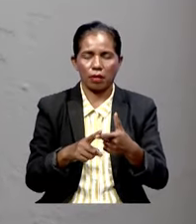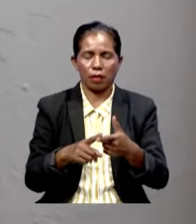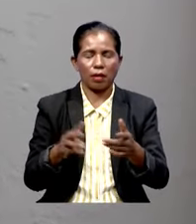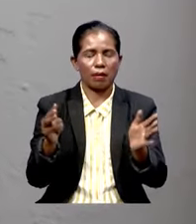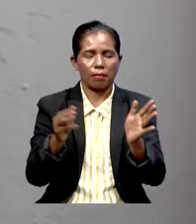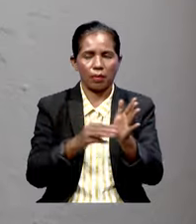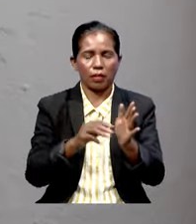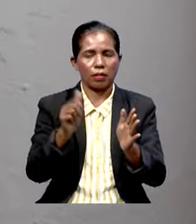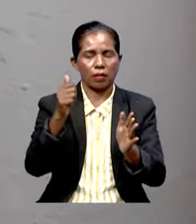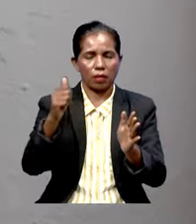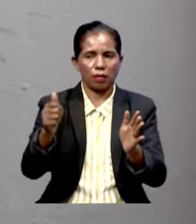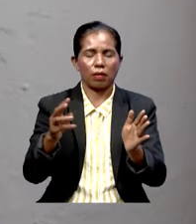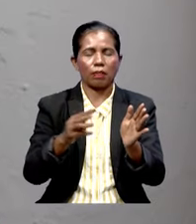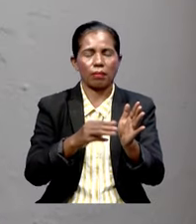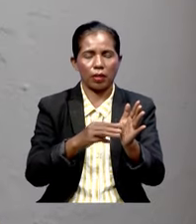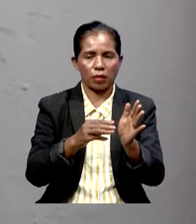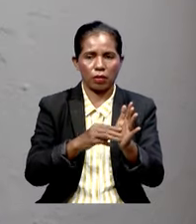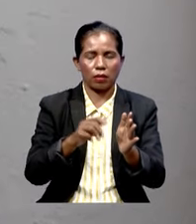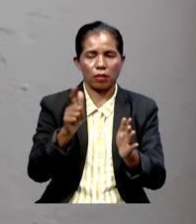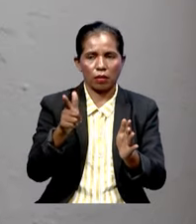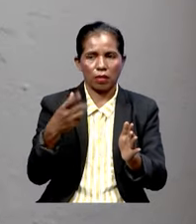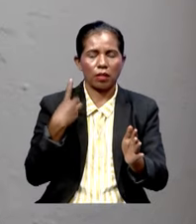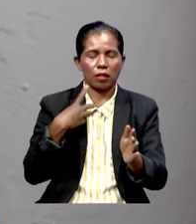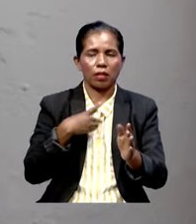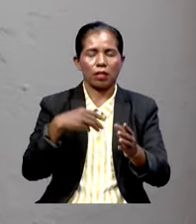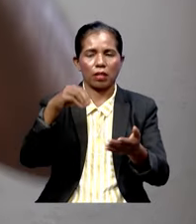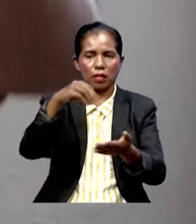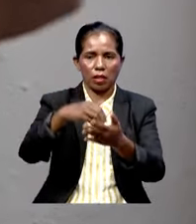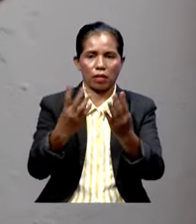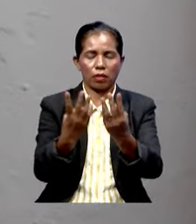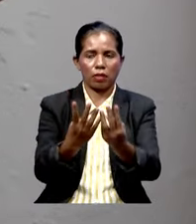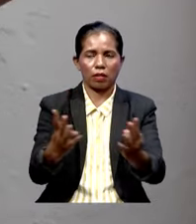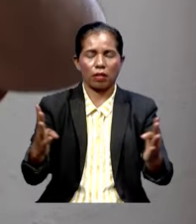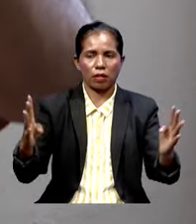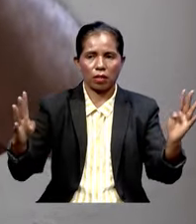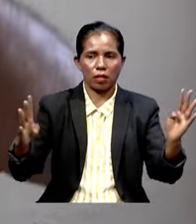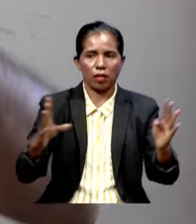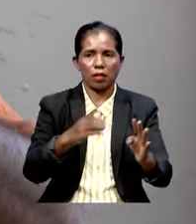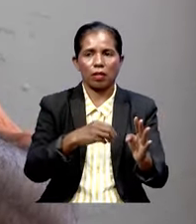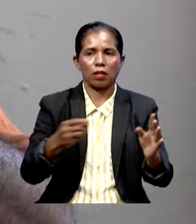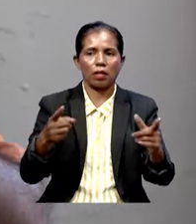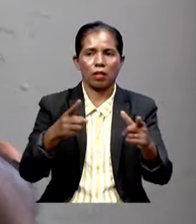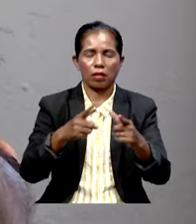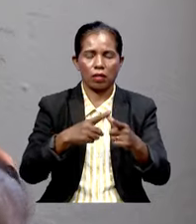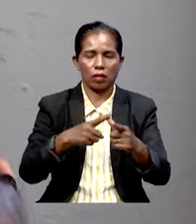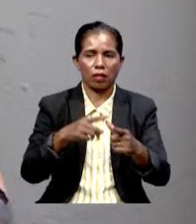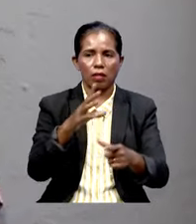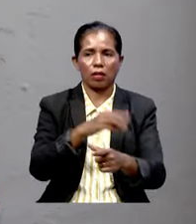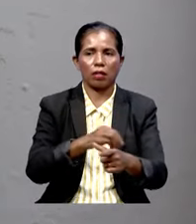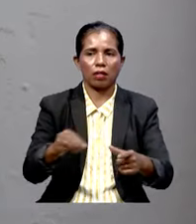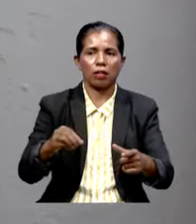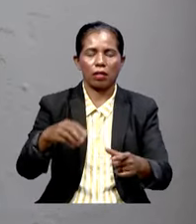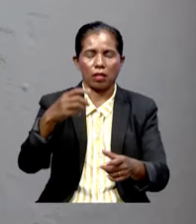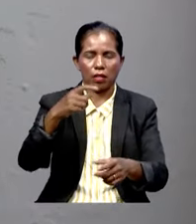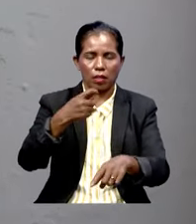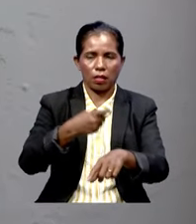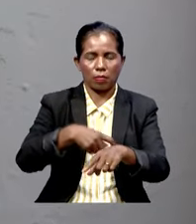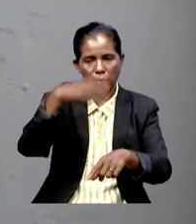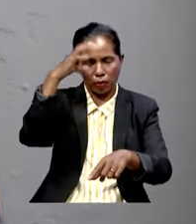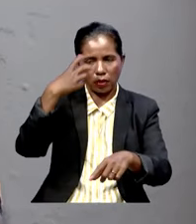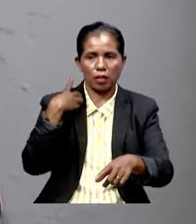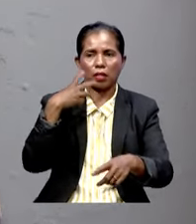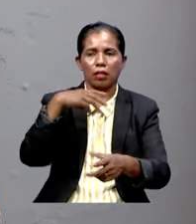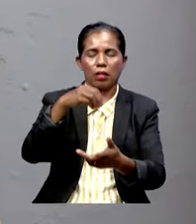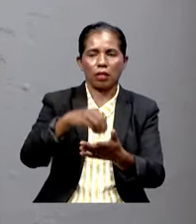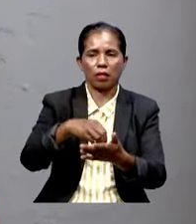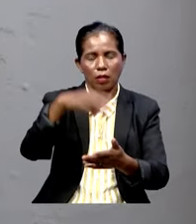sanulu, toro nulu. Ite satan. Ne kon ite satan husi fohol leten. Tun torai tetu maka tempo udang ita garantia